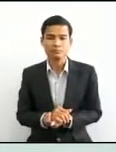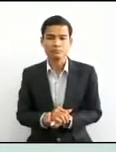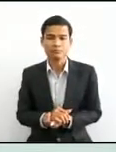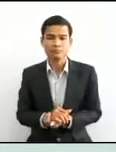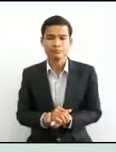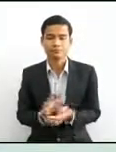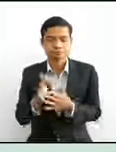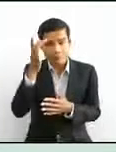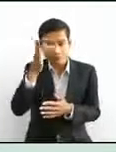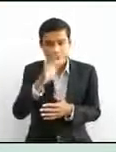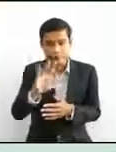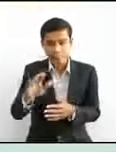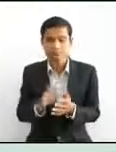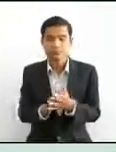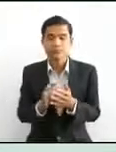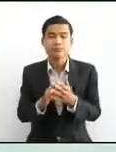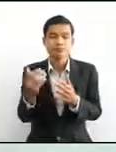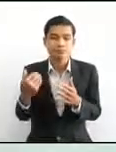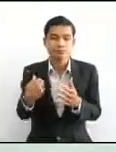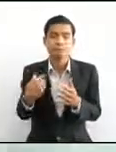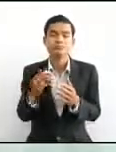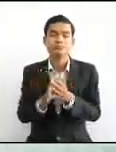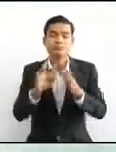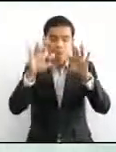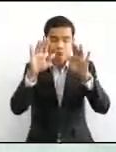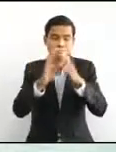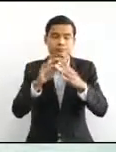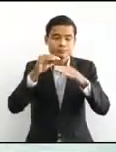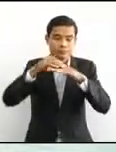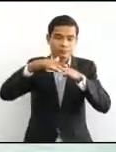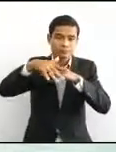Chà, phụ cài mẹn tên cứ dương ăn tha tết. Tập rẽ.